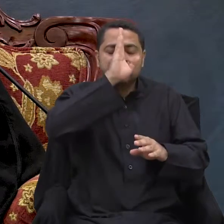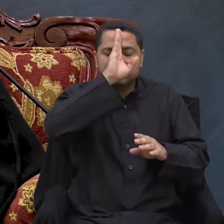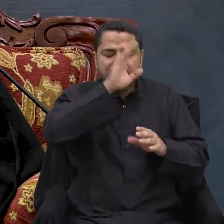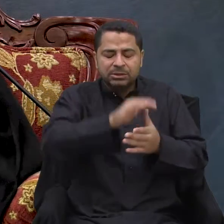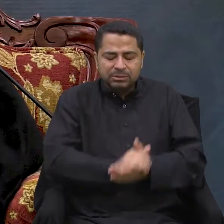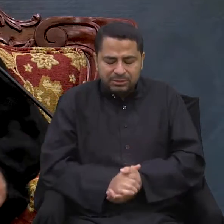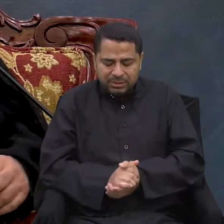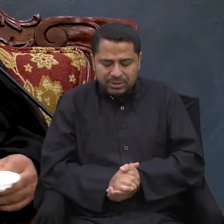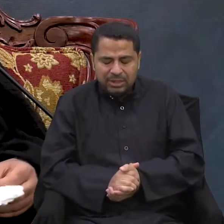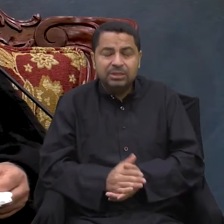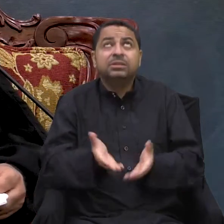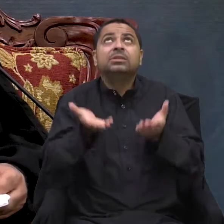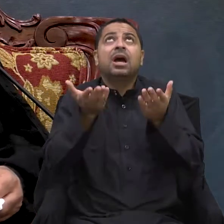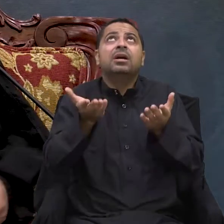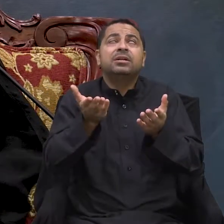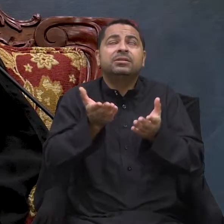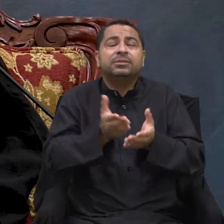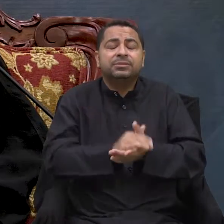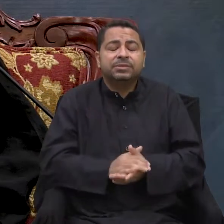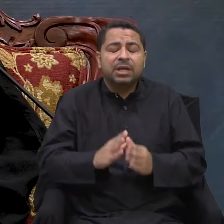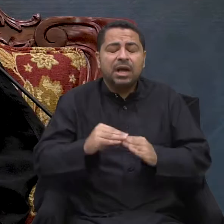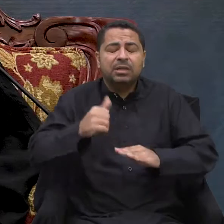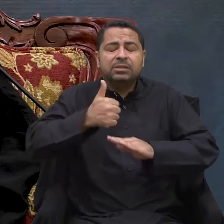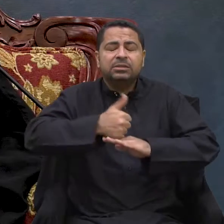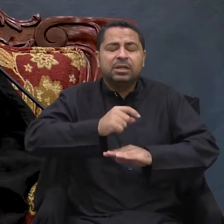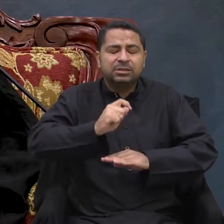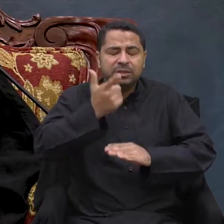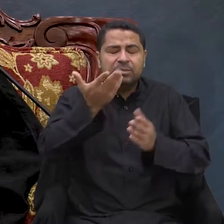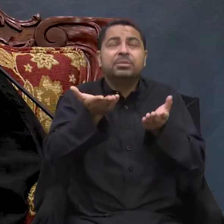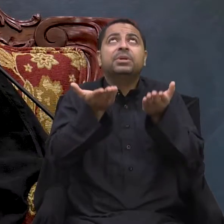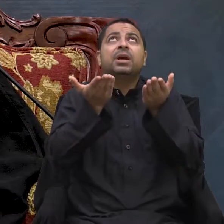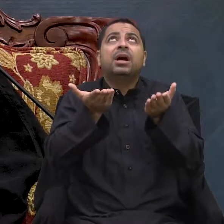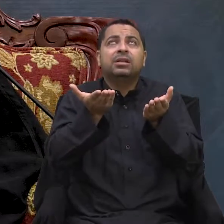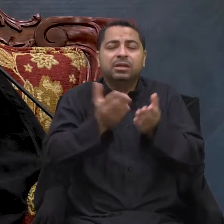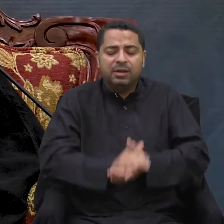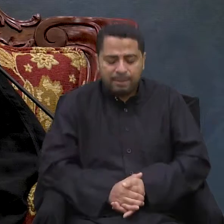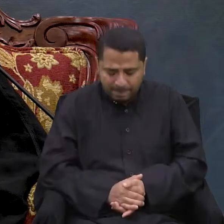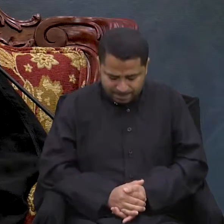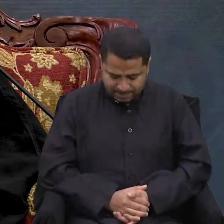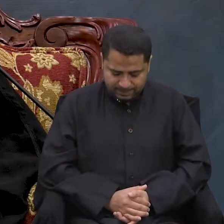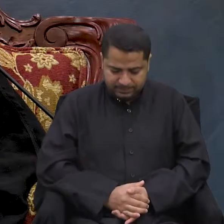إمامنا الإمام المنتظر عجل الله تعالى فرجه الشريف.